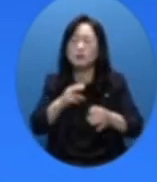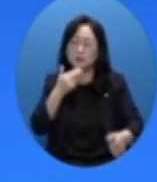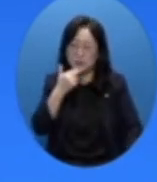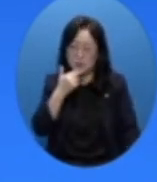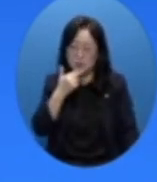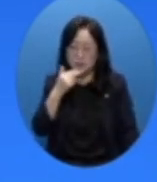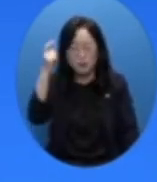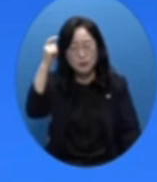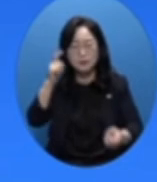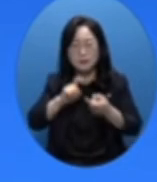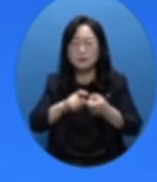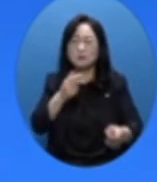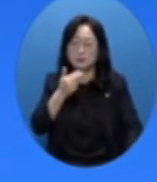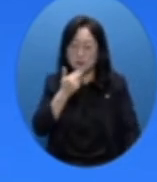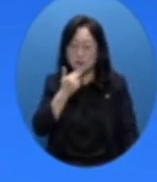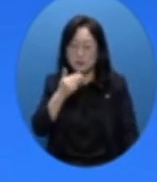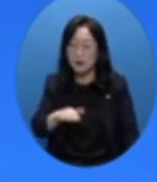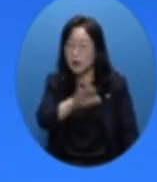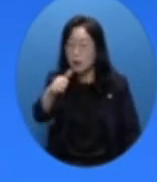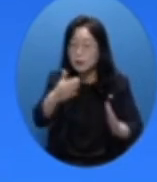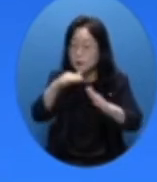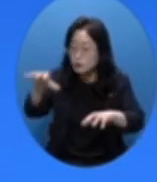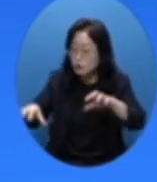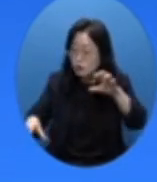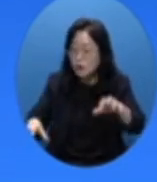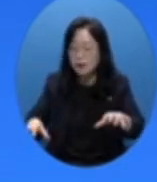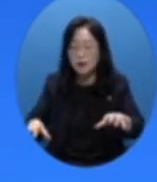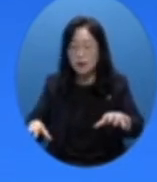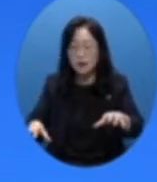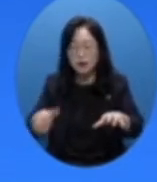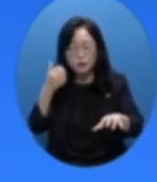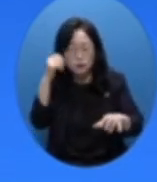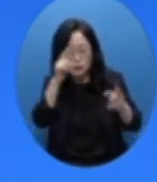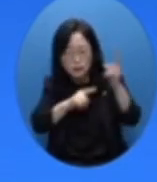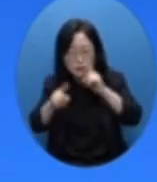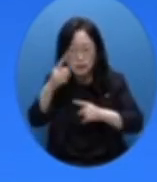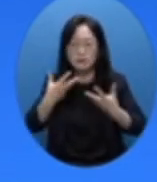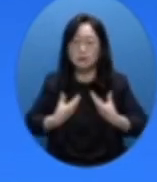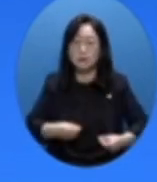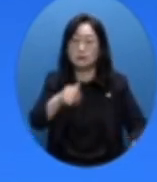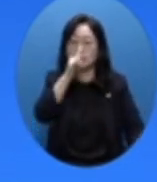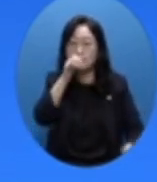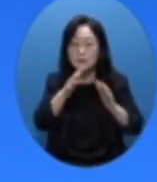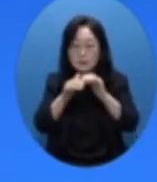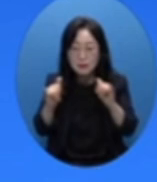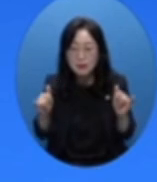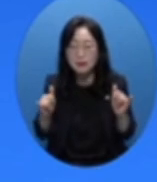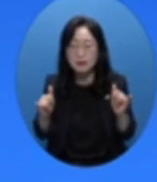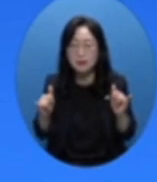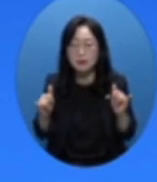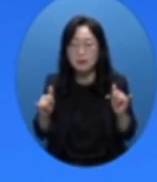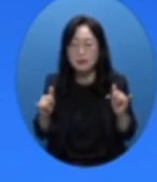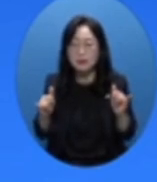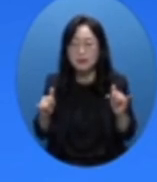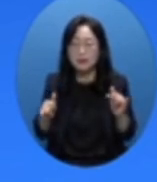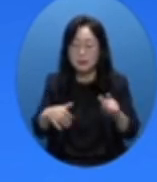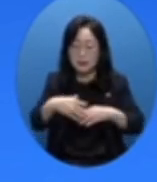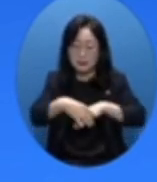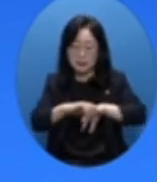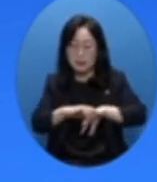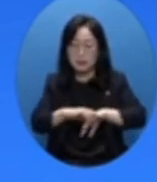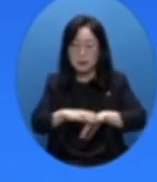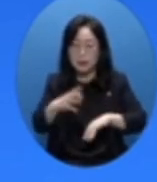우리가 우리 주위에 상처 입은 사람 절망에 처한 사람 장애를 갖고 있는